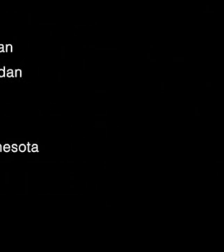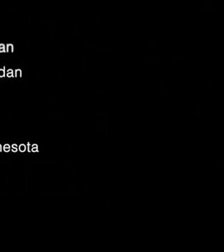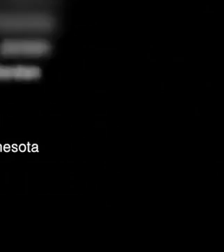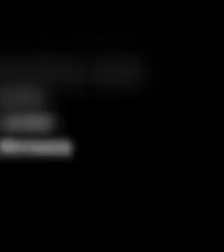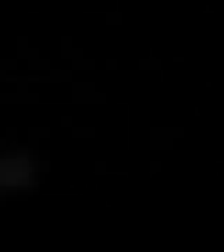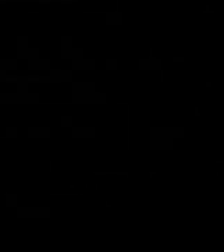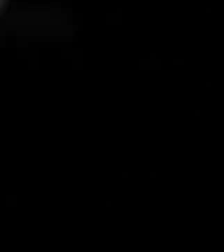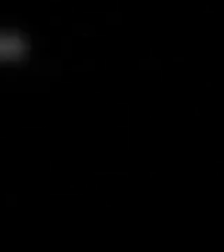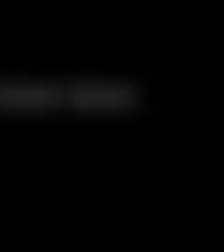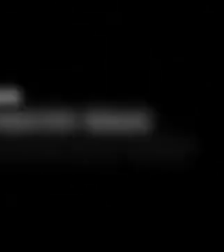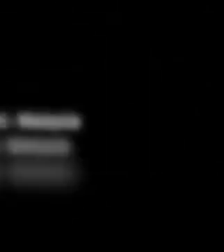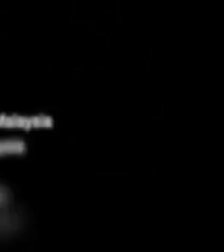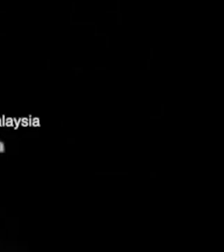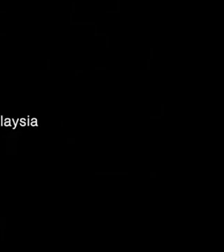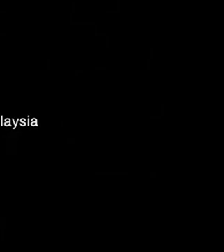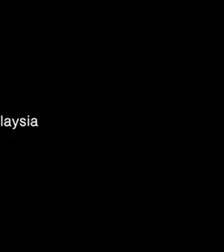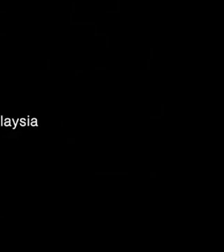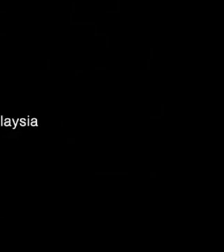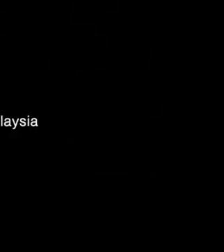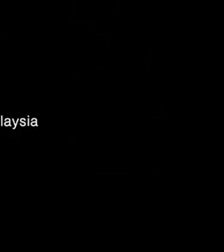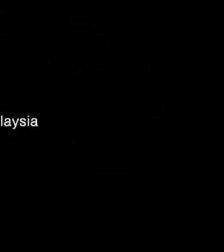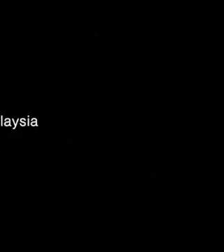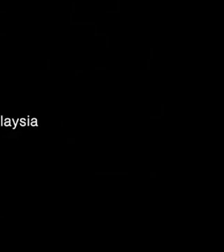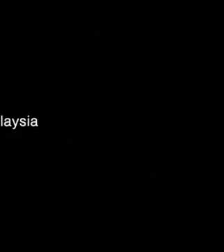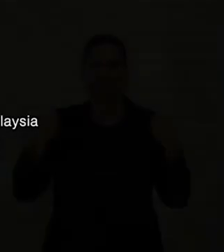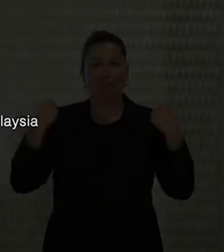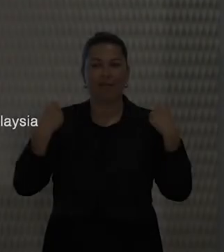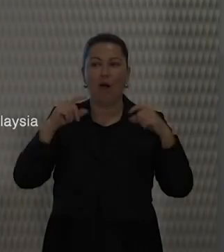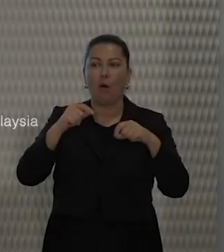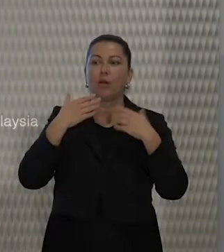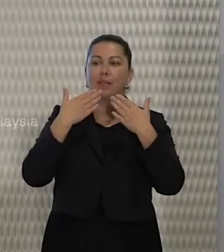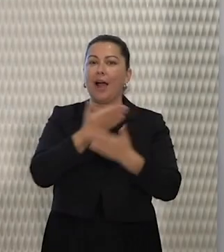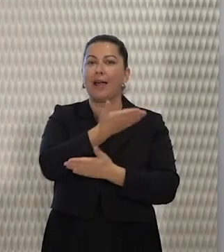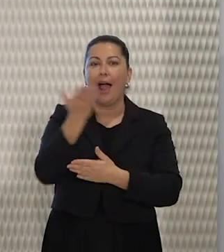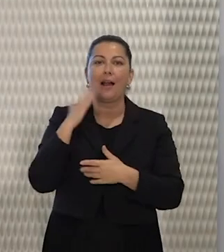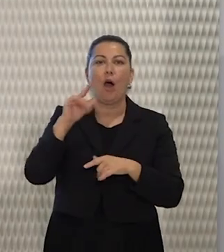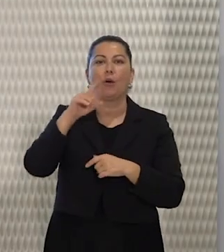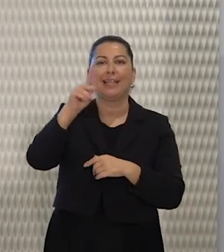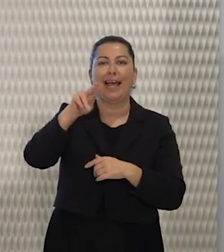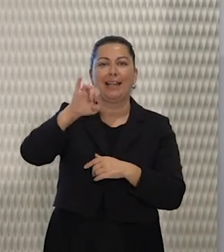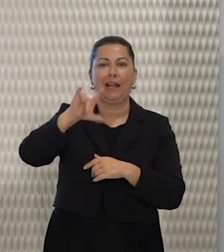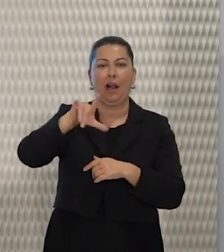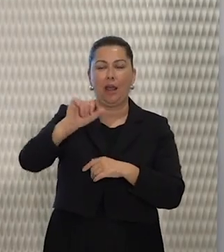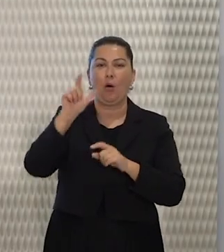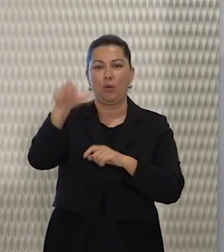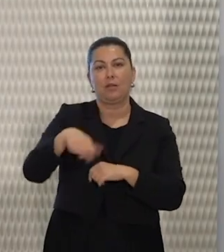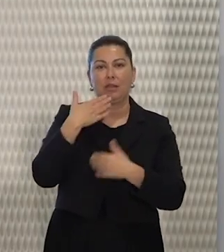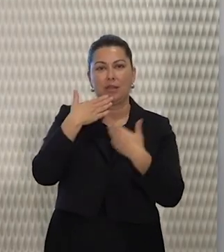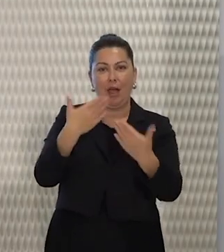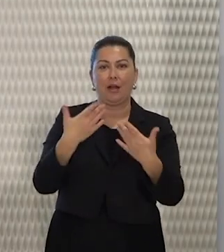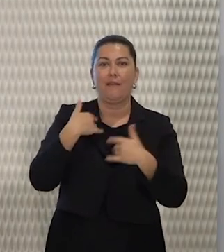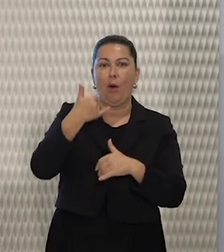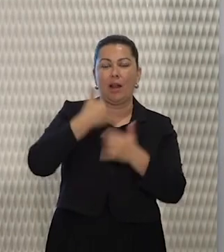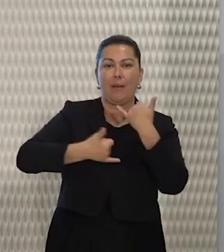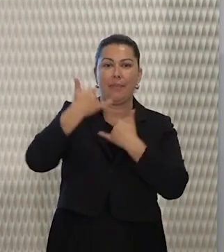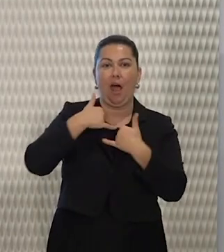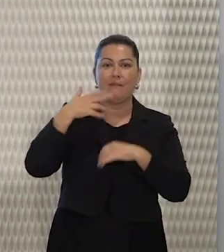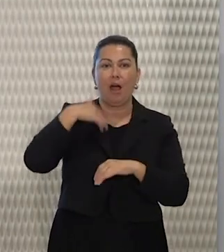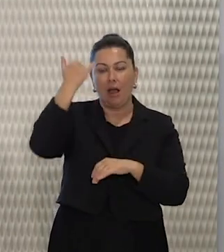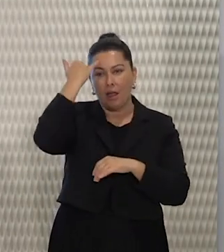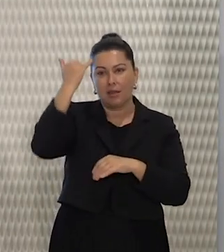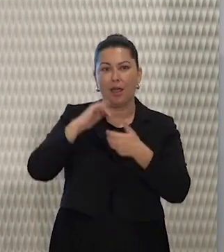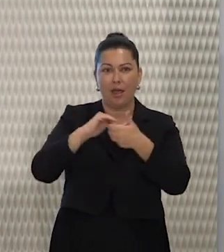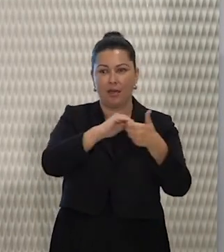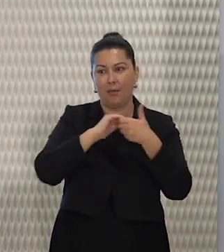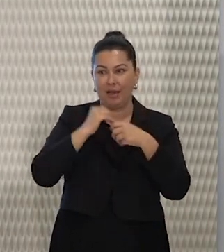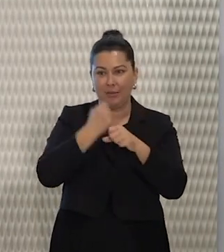Danke allen Akteuren, vor allem Daniel, auch dir. Wir haben vor einem Jahr die Idee gehabt, das gemeinsam zu machen,